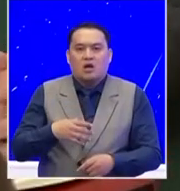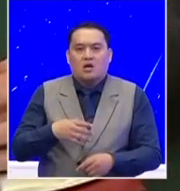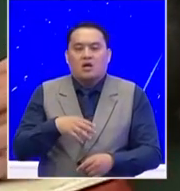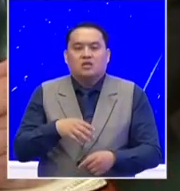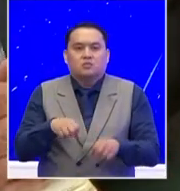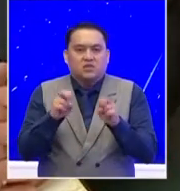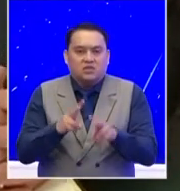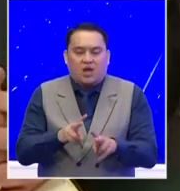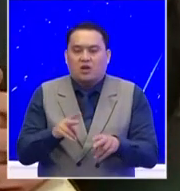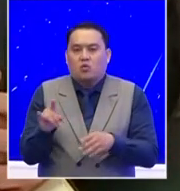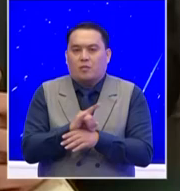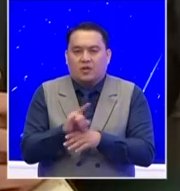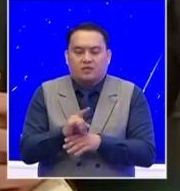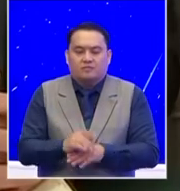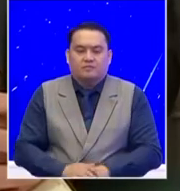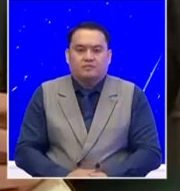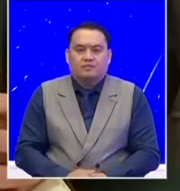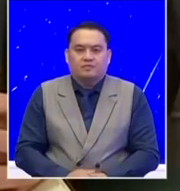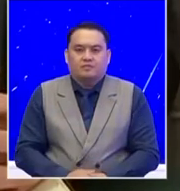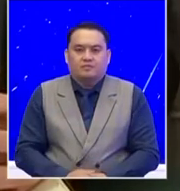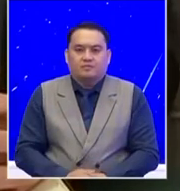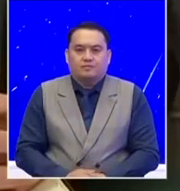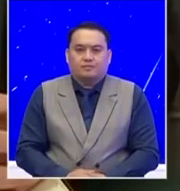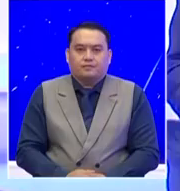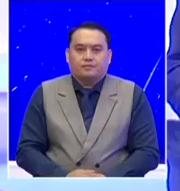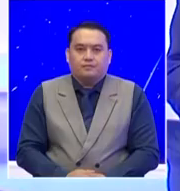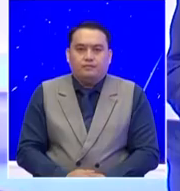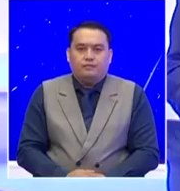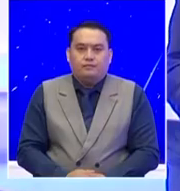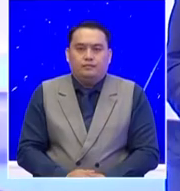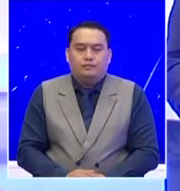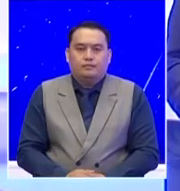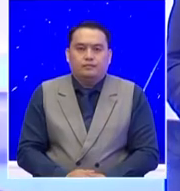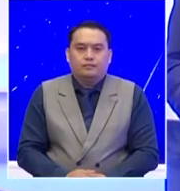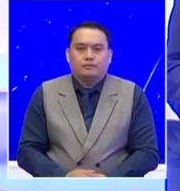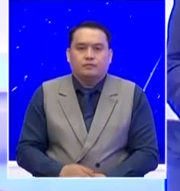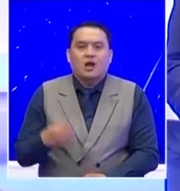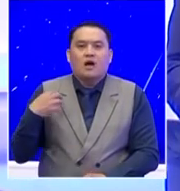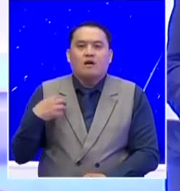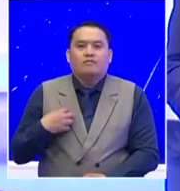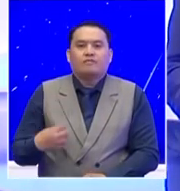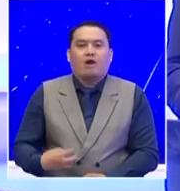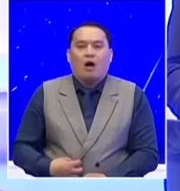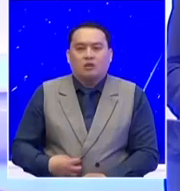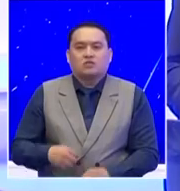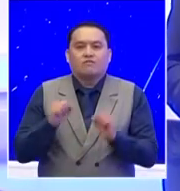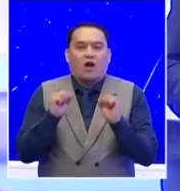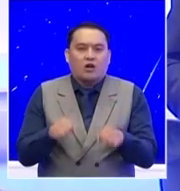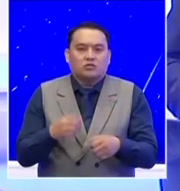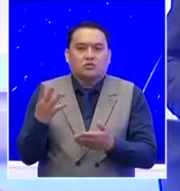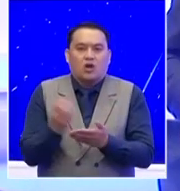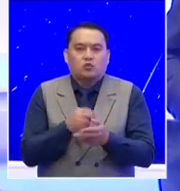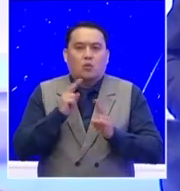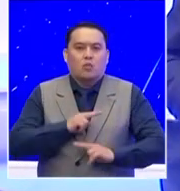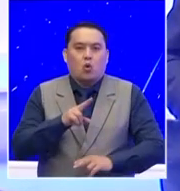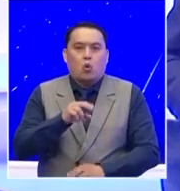ИВЛ, дезинформация. На северо-западе Франции, возможно, найден союзник